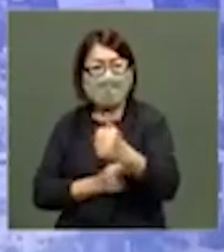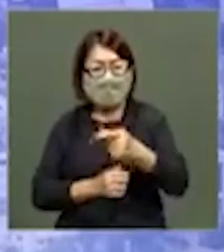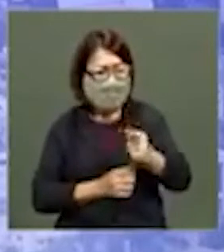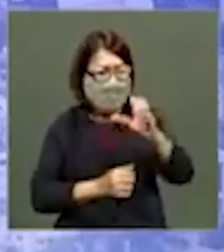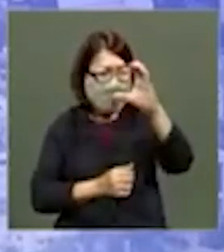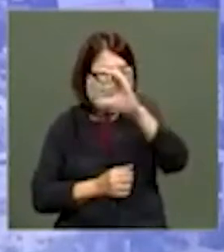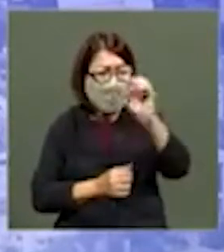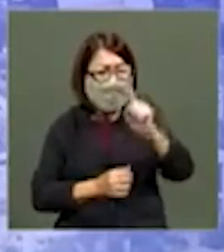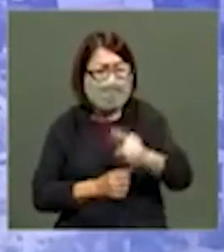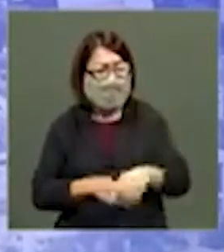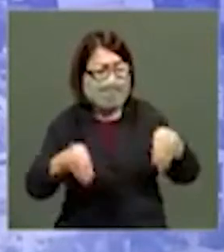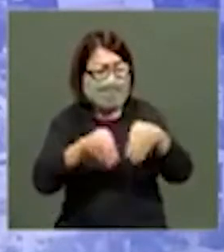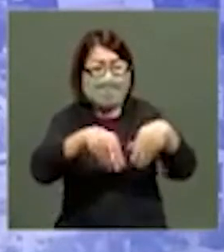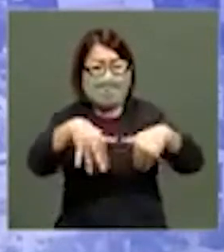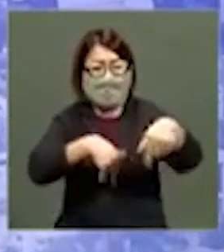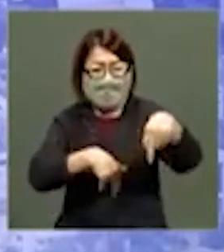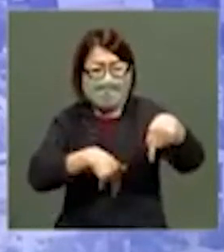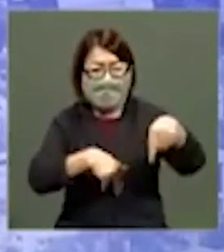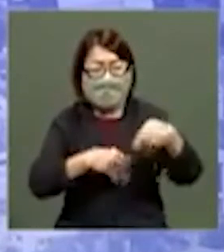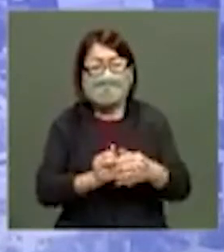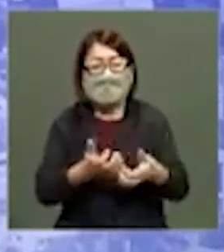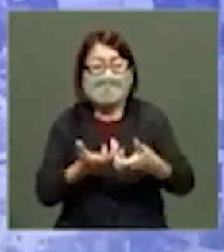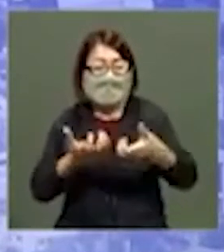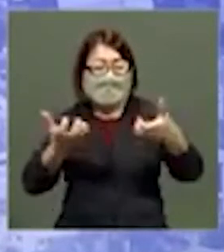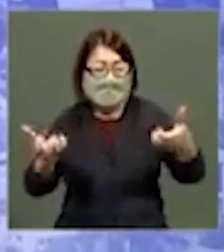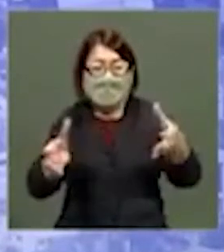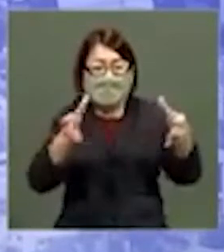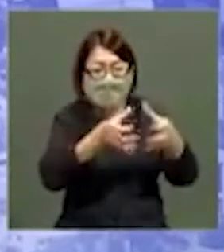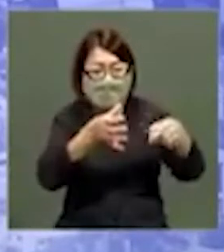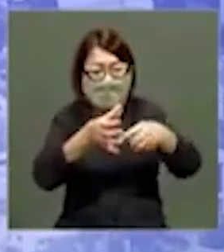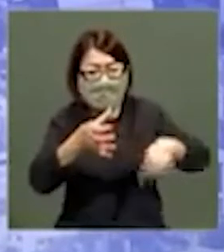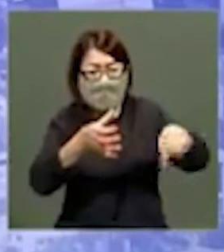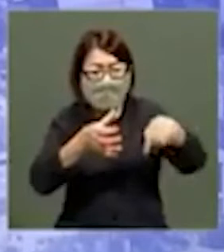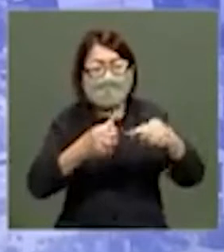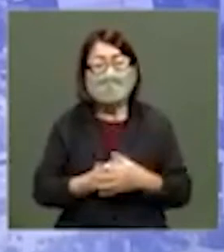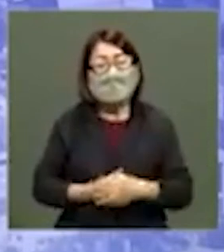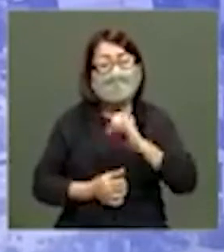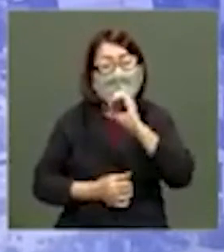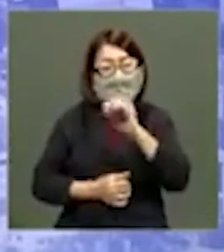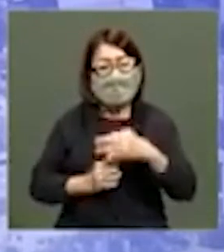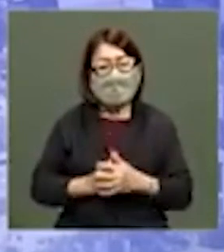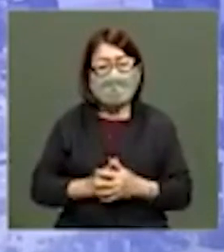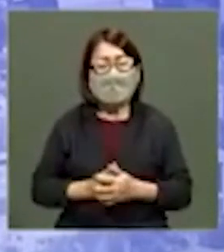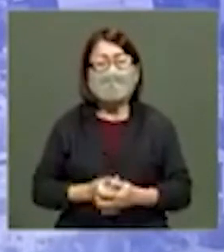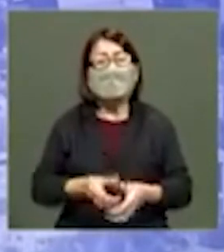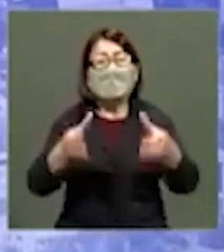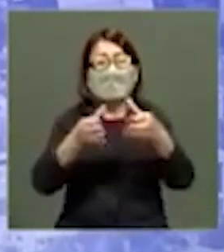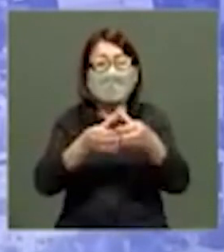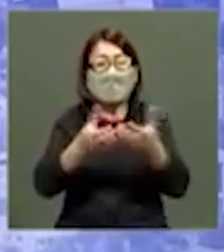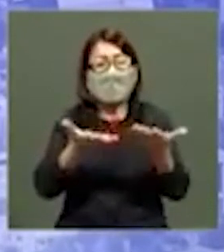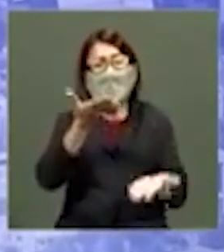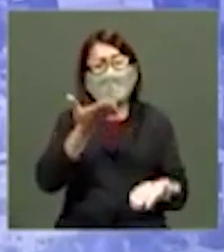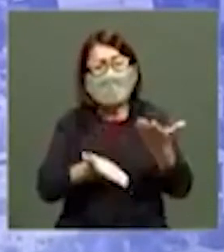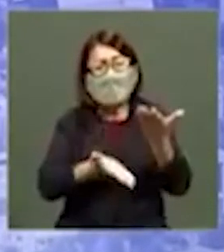จจะอยู่ใกล้กันกับชุมชนนั้นนะครับแยกเขาออกมามีคำพูดว่าเป็นแคมป์ควอรันทีนบ้